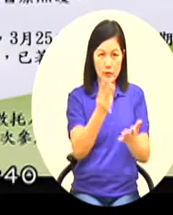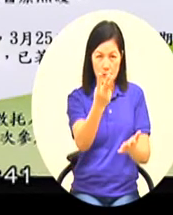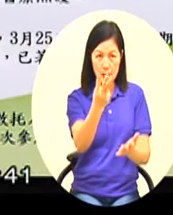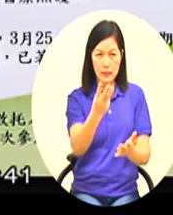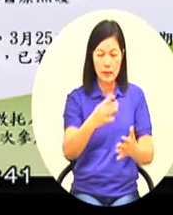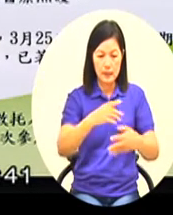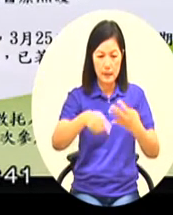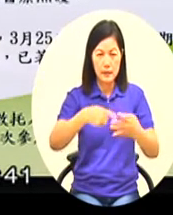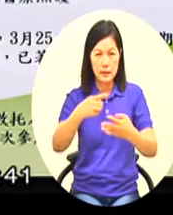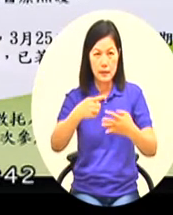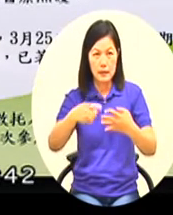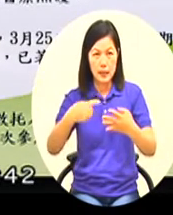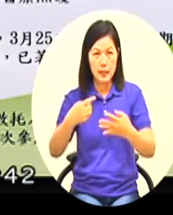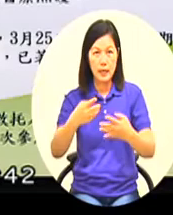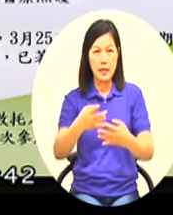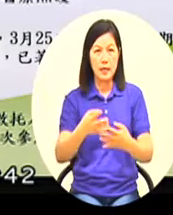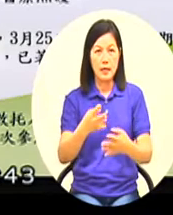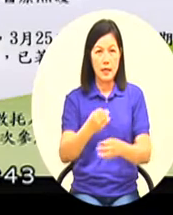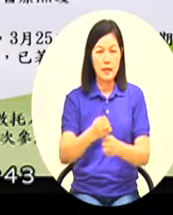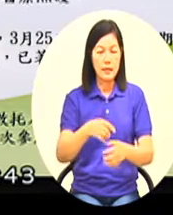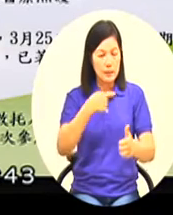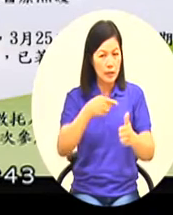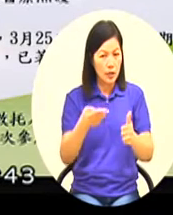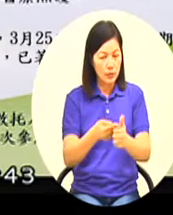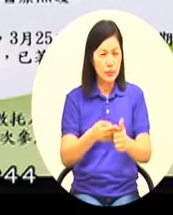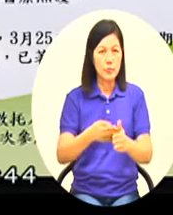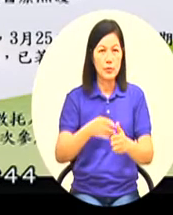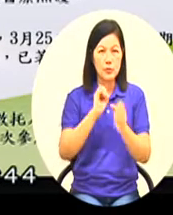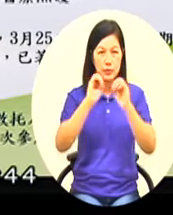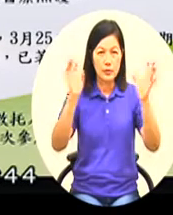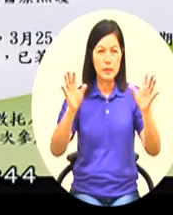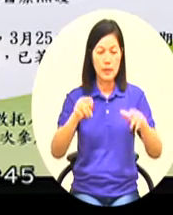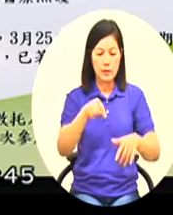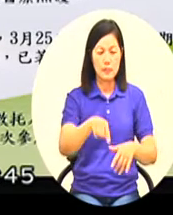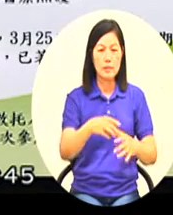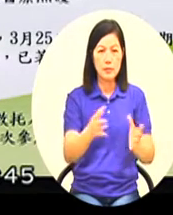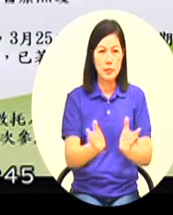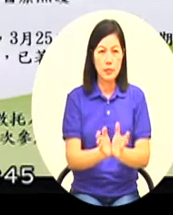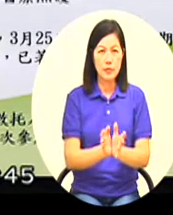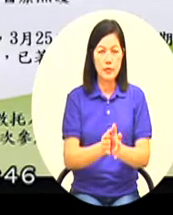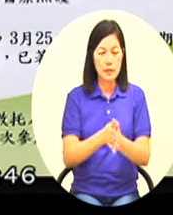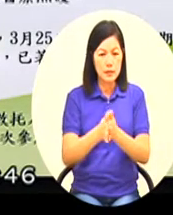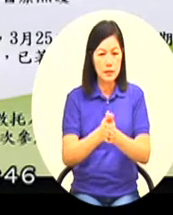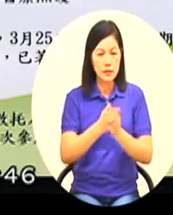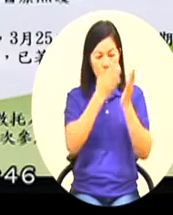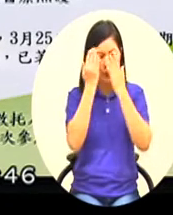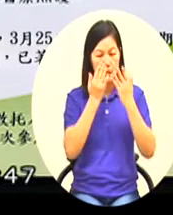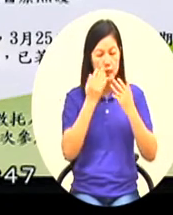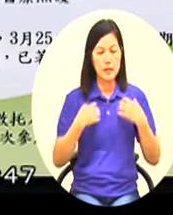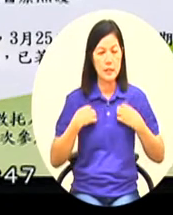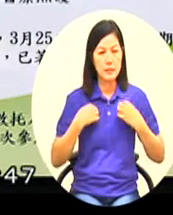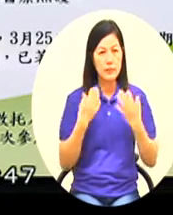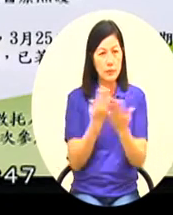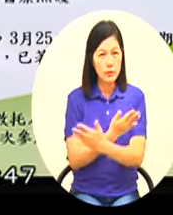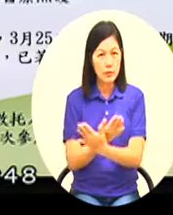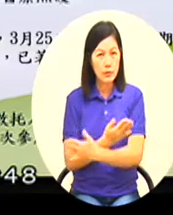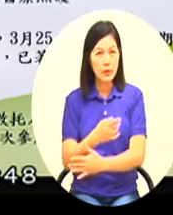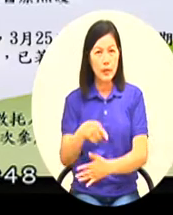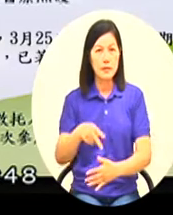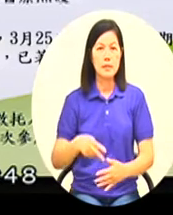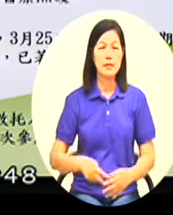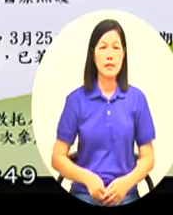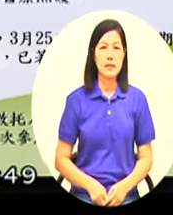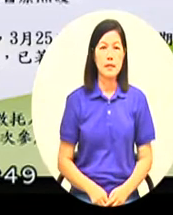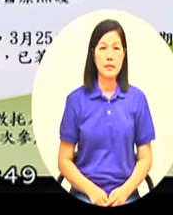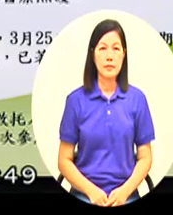在进行。那另外是教育宣导部分，包括如何的去做洗手、洗脸、换衣服的动作，包括对漂白水制作等